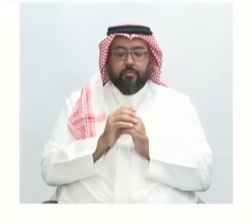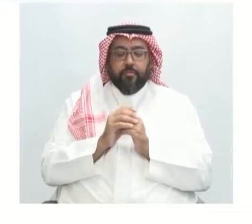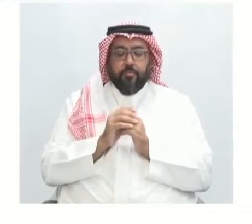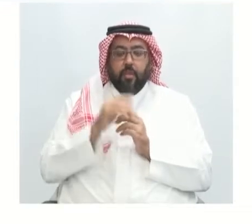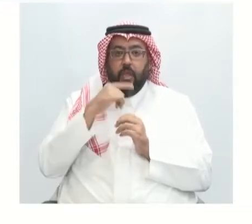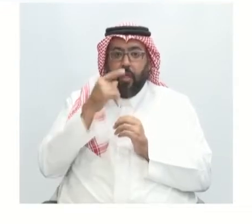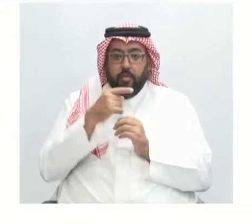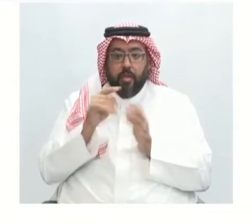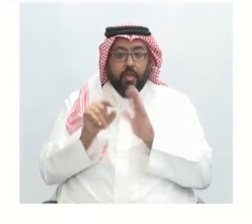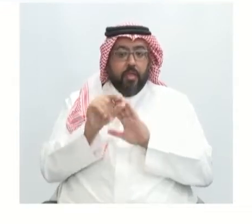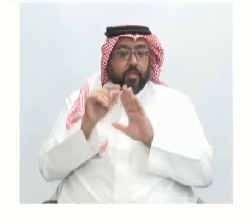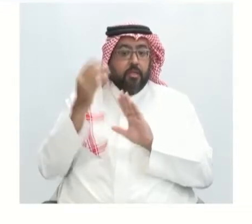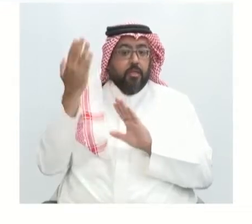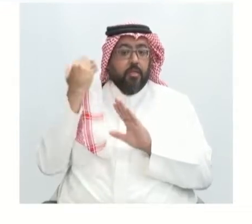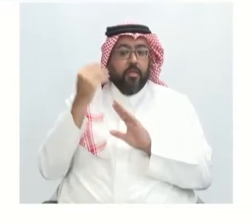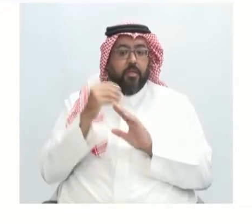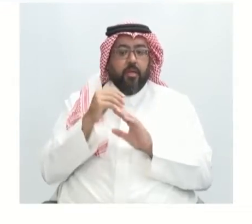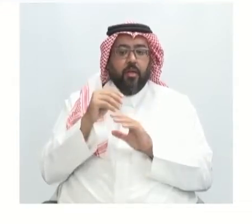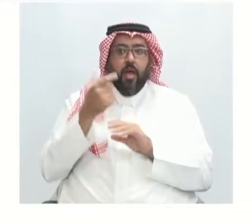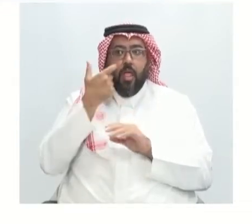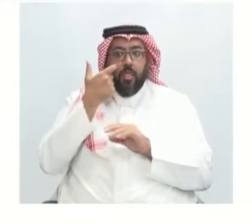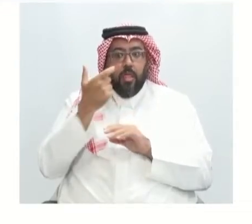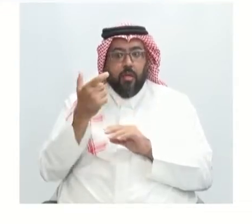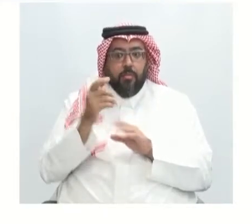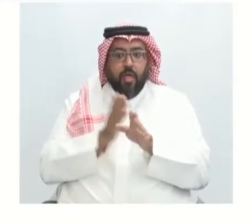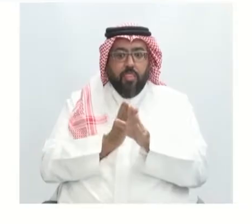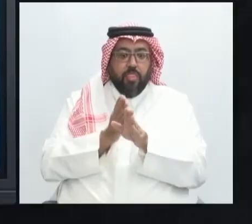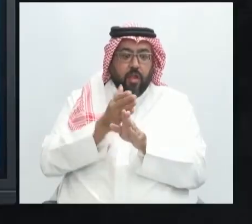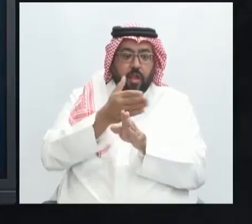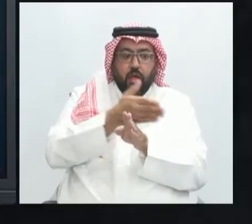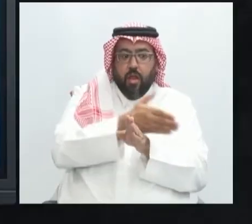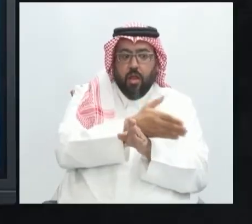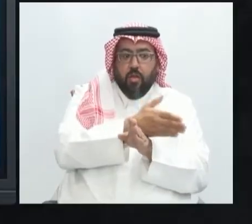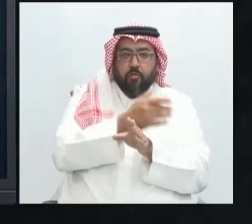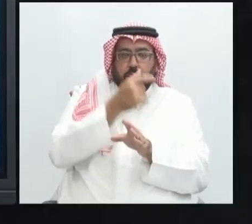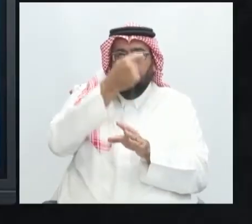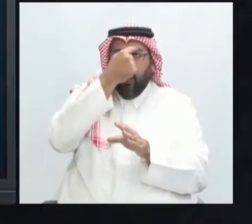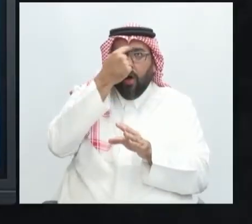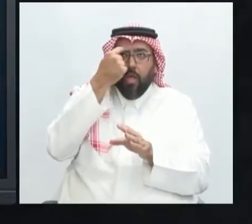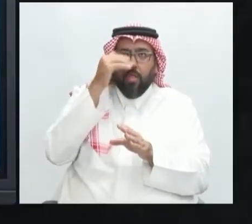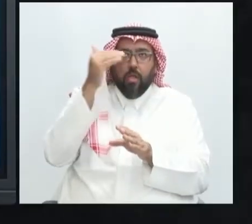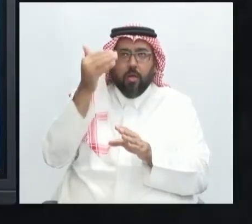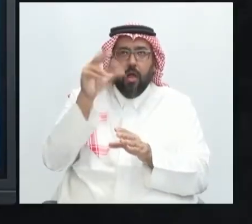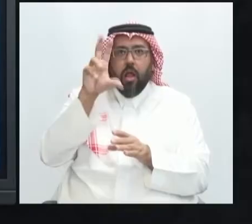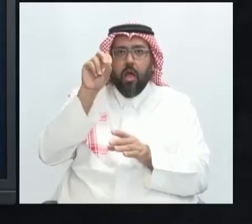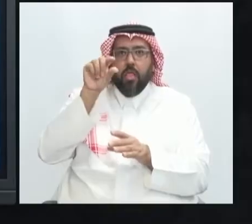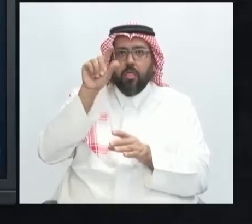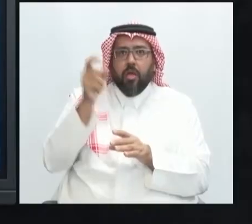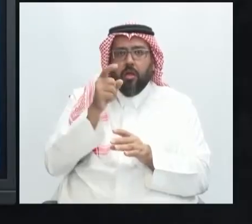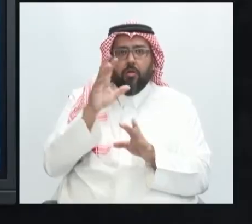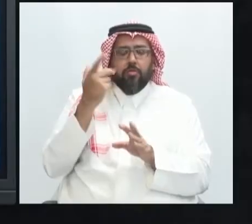تحدثنا في الدرس السابق عن الحذر من الضلال في القدر اليس كذلك وقد بينا بعض النقاط